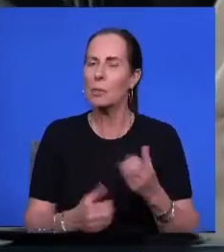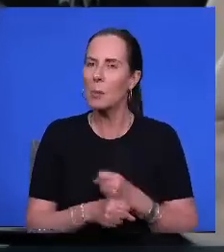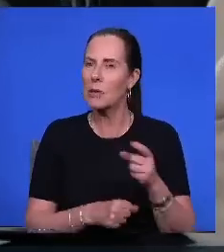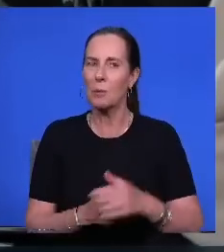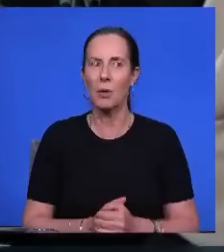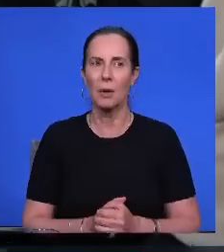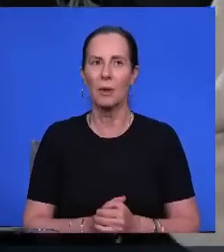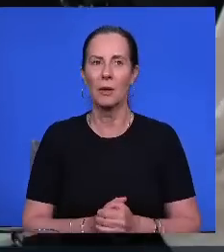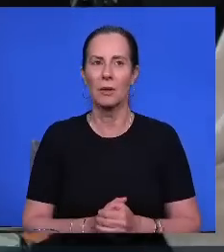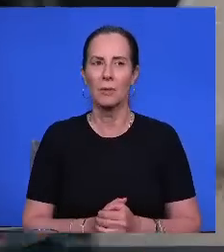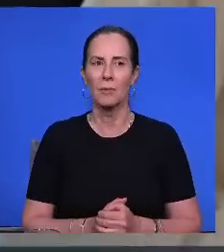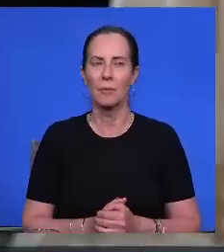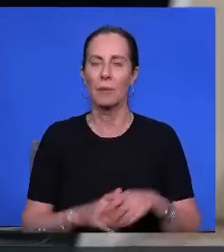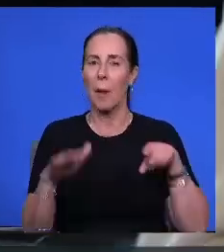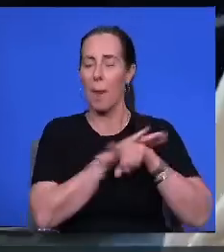ברחו